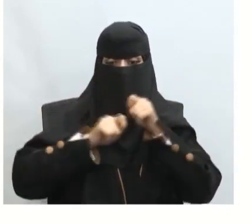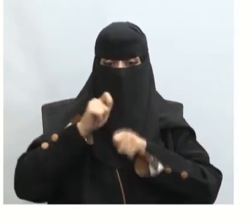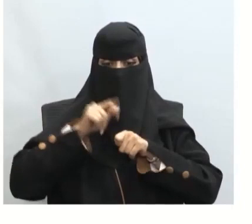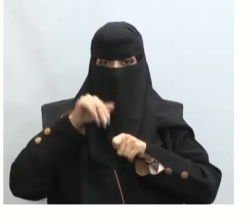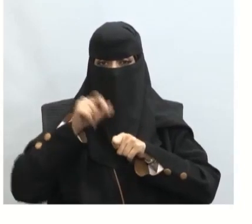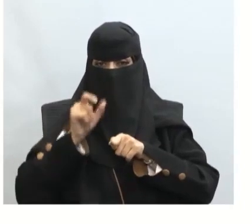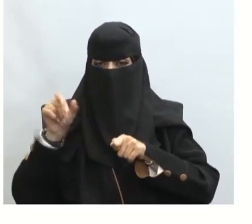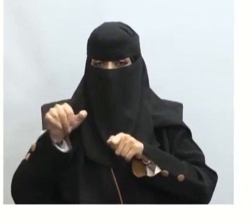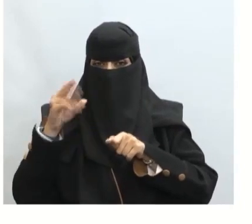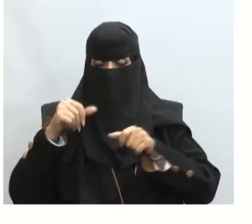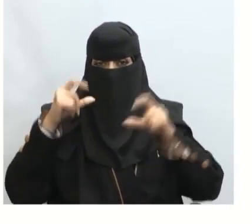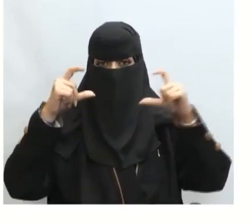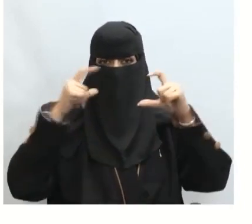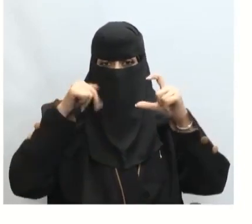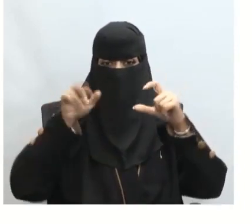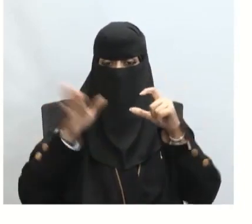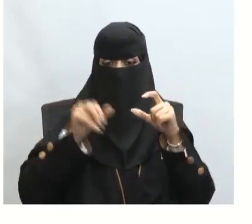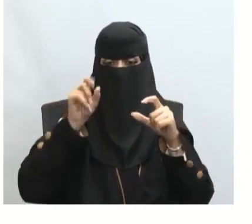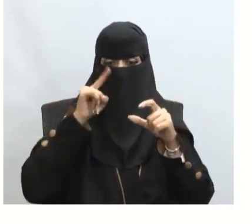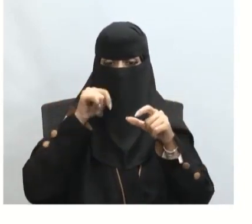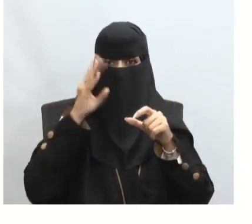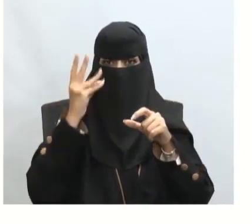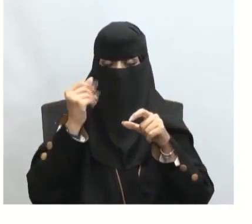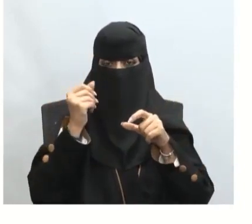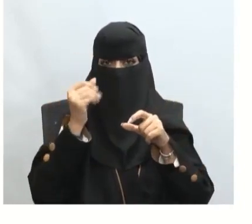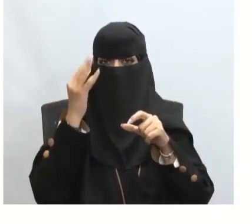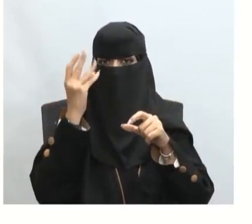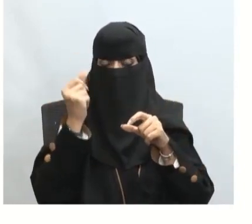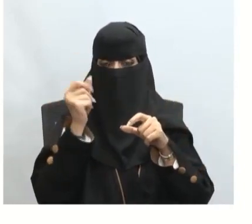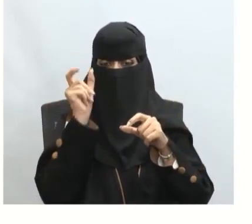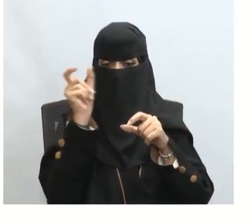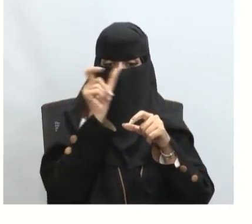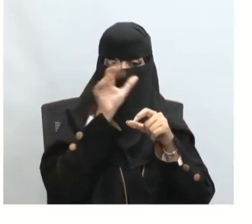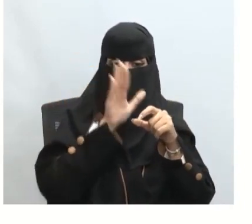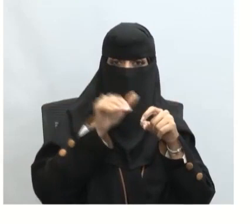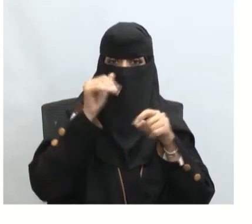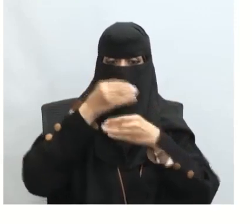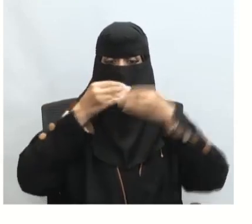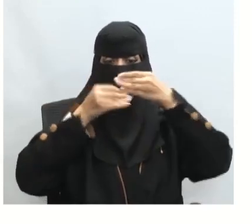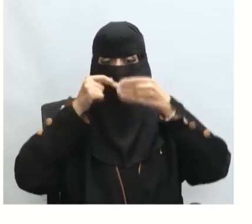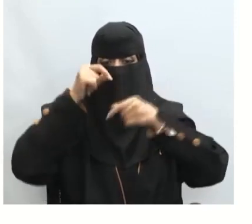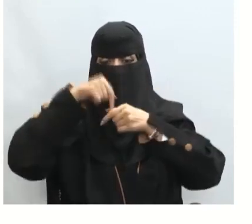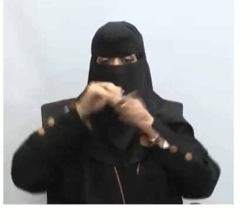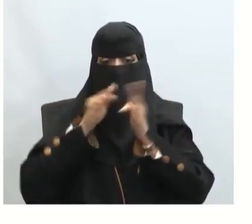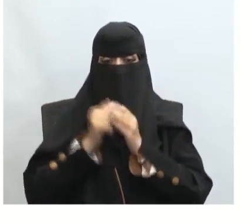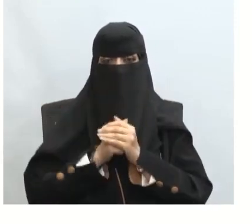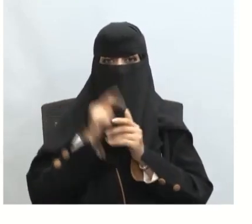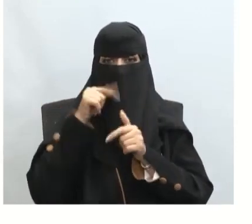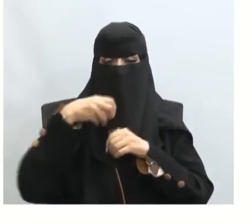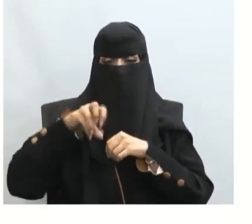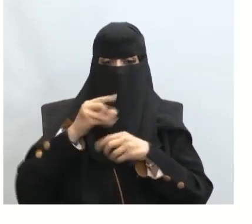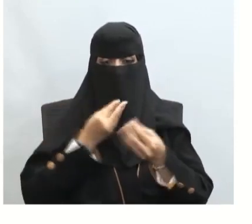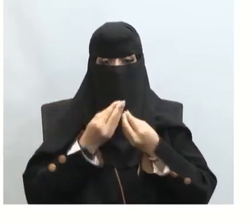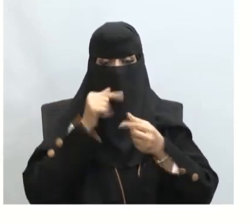ان بجانب الوحده البنائيه للبولي كربونات ليشير الى عدد الوحدات سنوضحها اليوم بشكل مفصل تصنيف